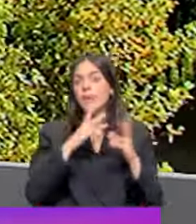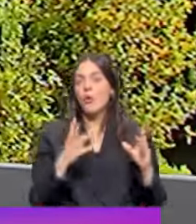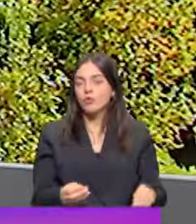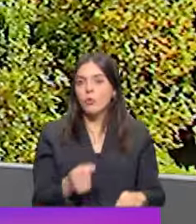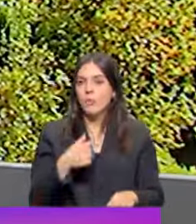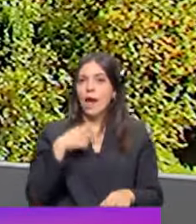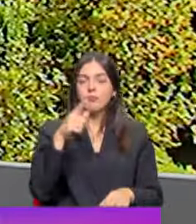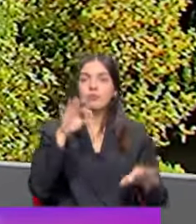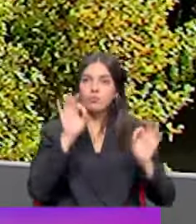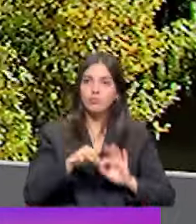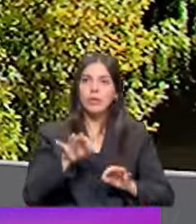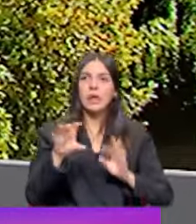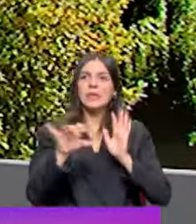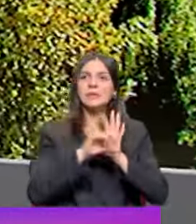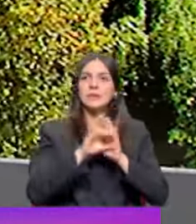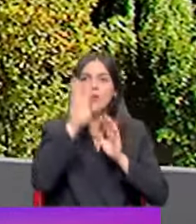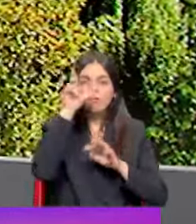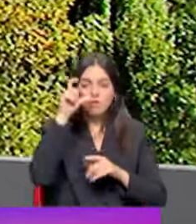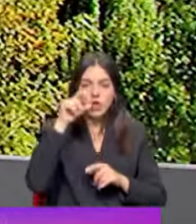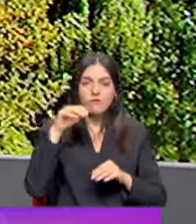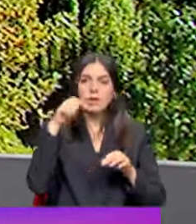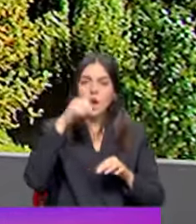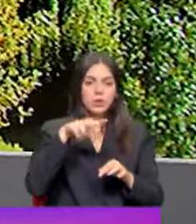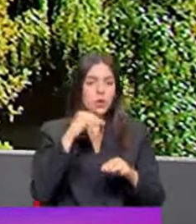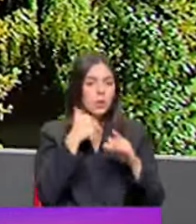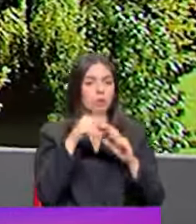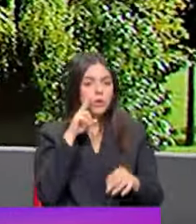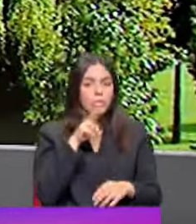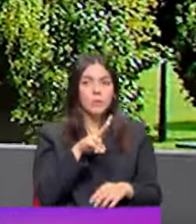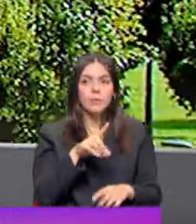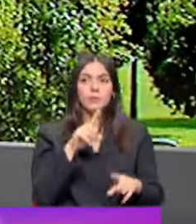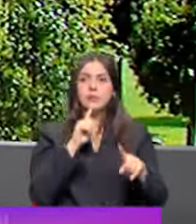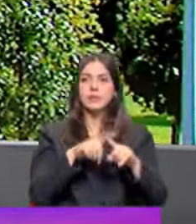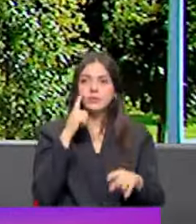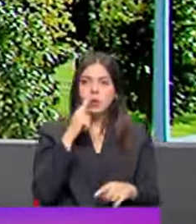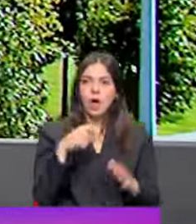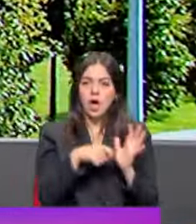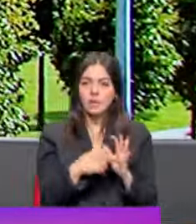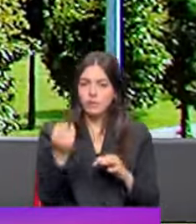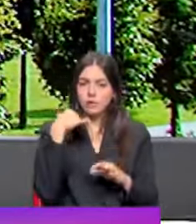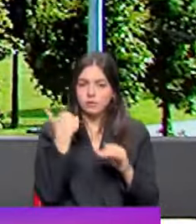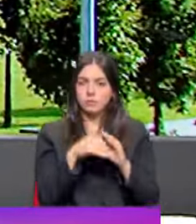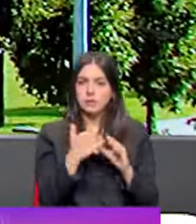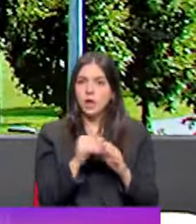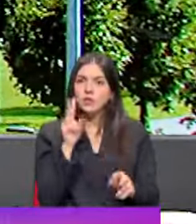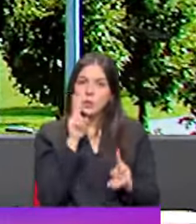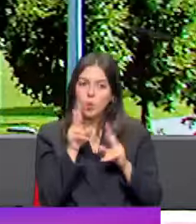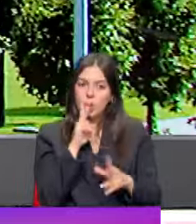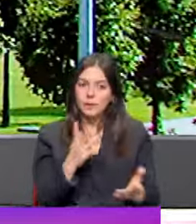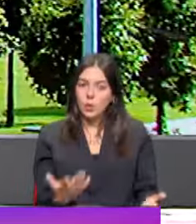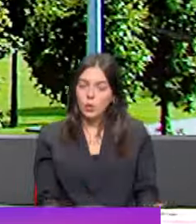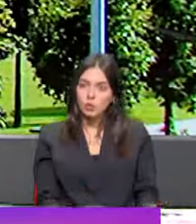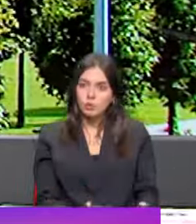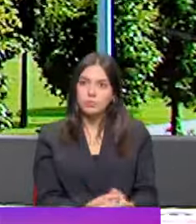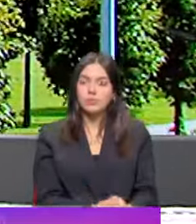burada Instagram'da fotoğrafın altındaki yorumlarda görebiliyorum. Twitter'da adıma gönderilmiş mesajlarınızda, iletilerinizde